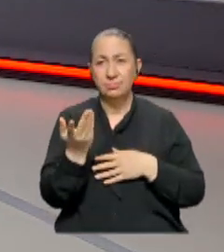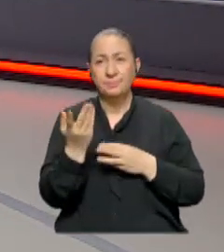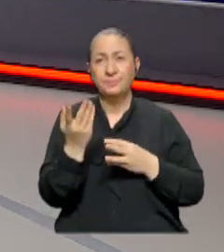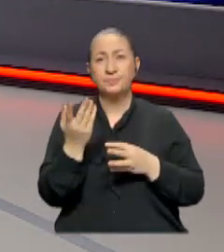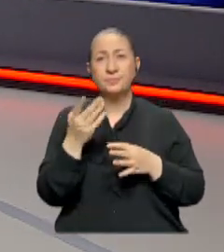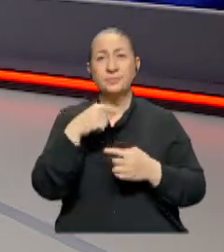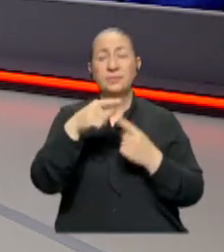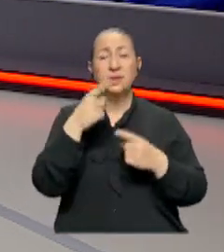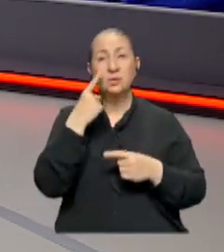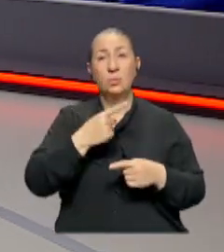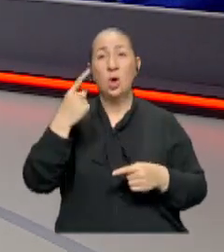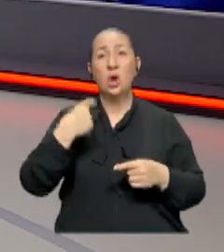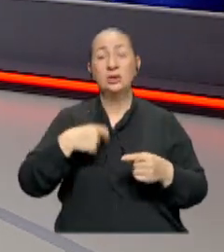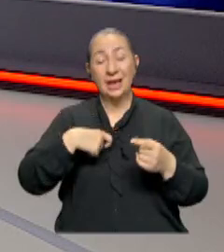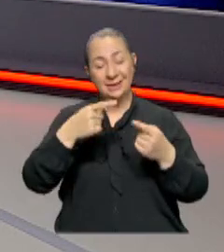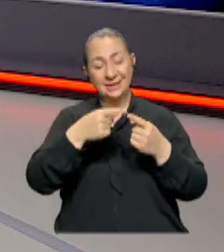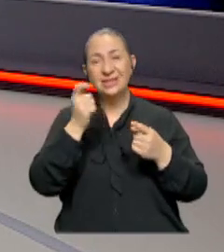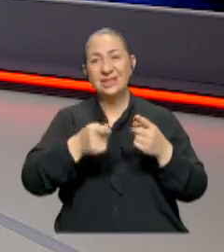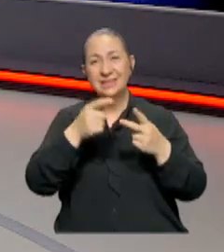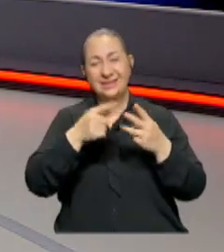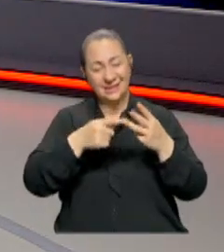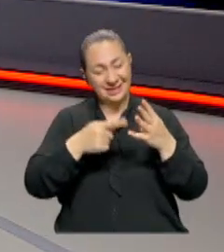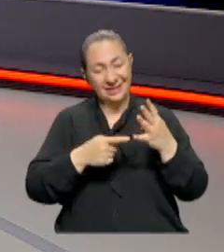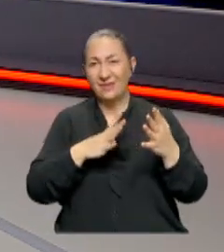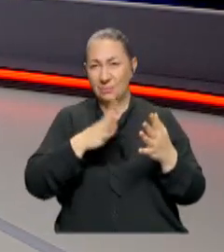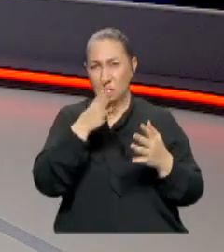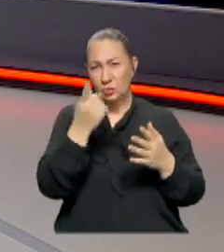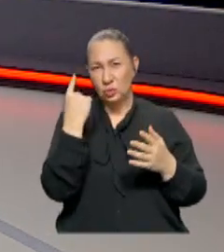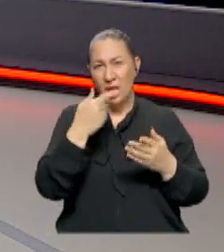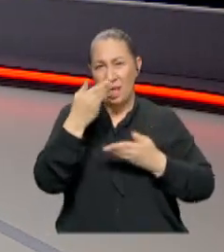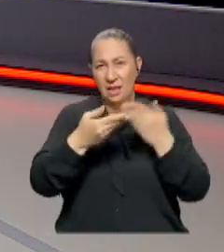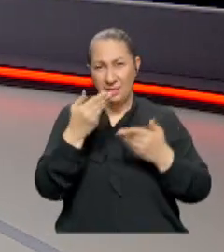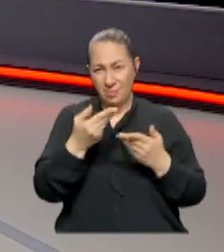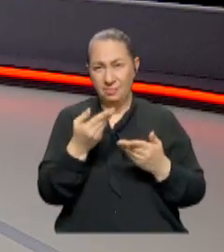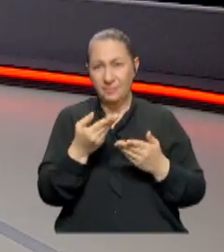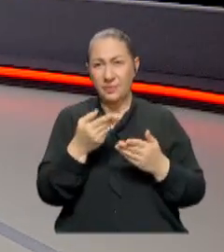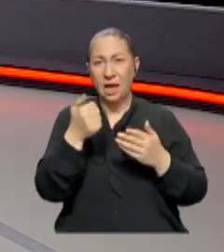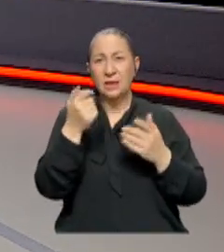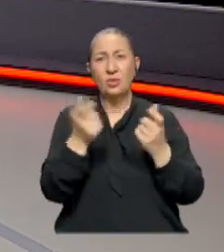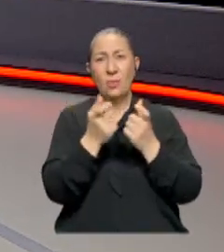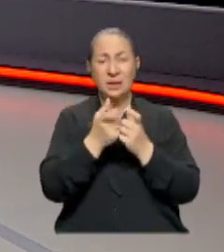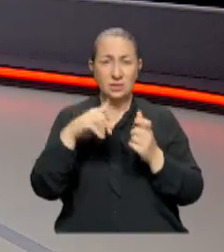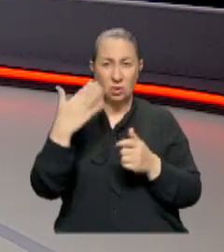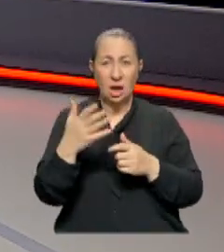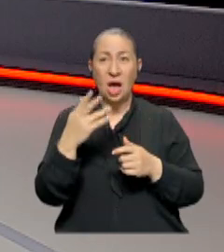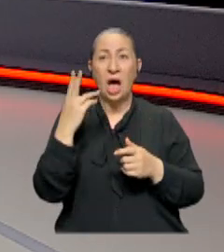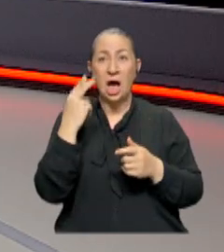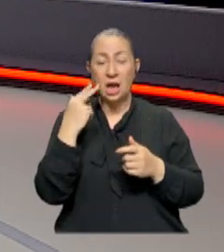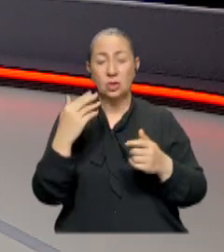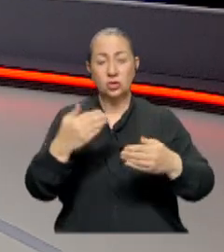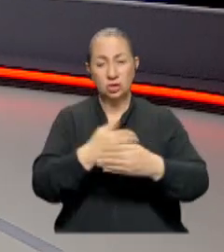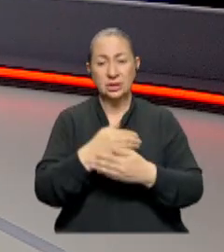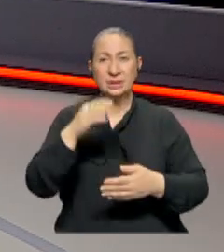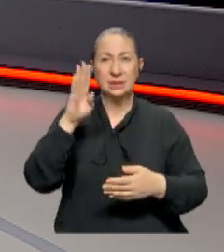Yani aranan Cumhurbaşkanı'nın özellikleriyle ilgili bir şeyler sıralandı biliyorsunuz bu altılı masa toplantısından sonra. Ahlaklı,